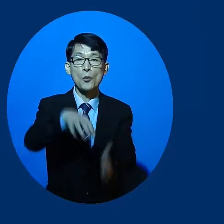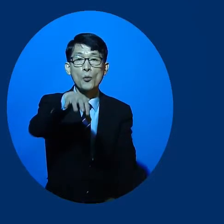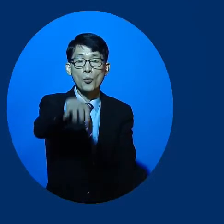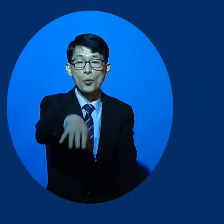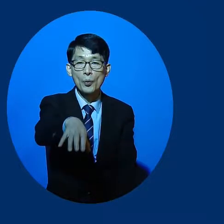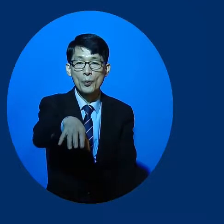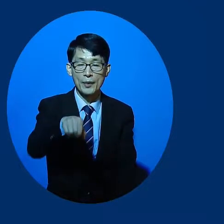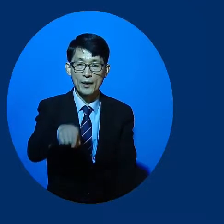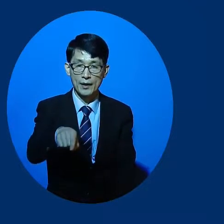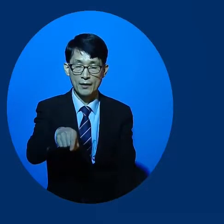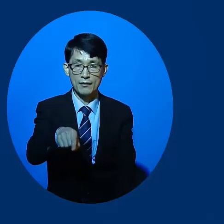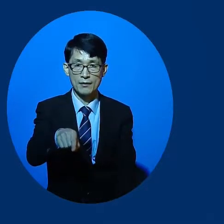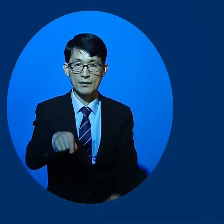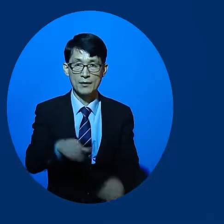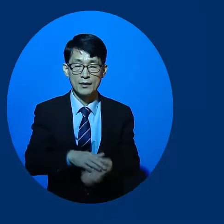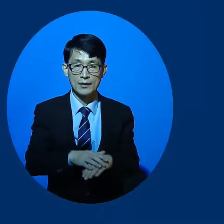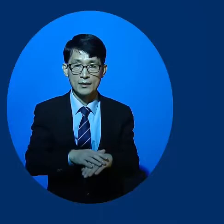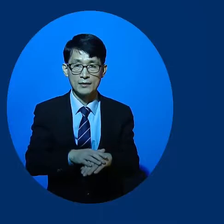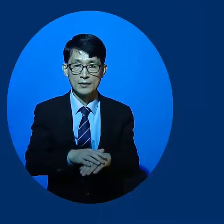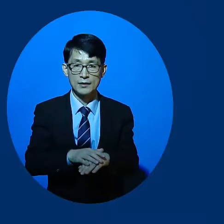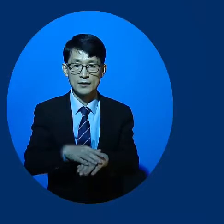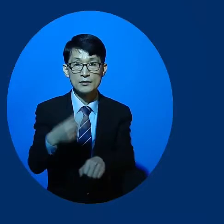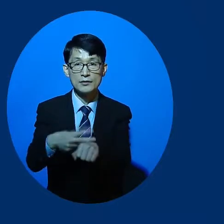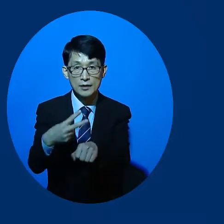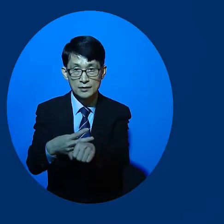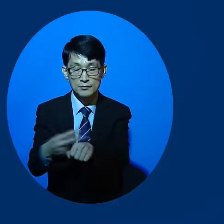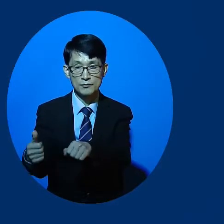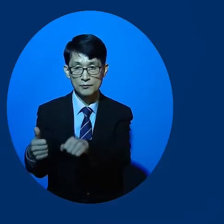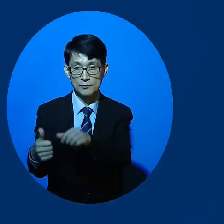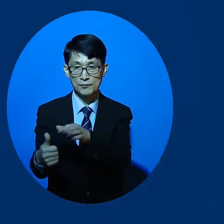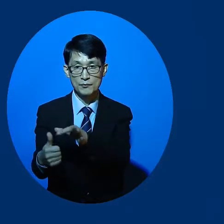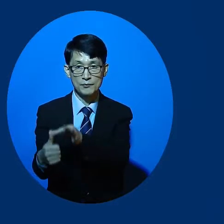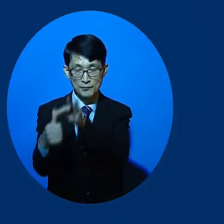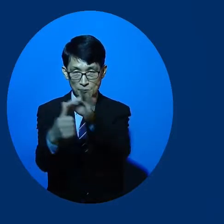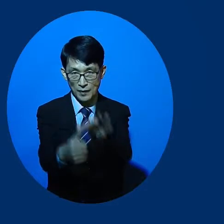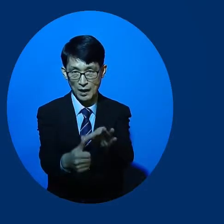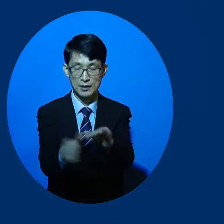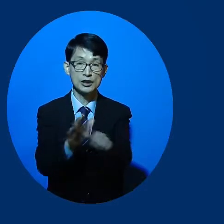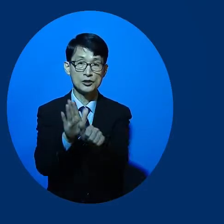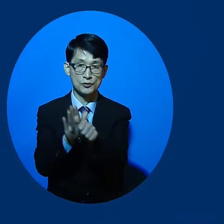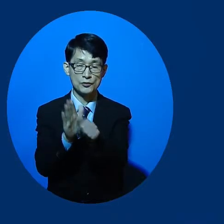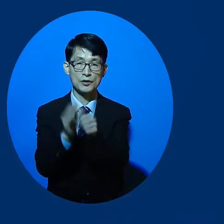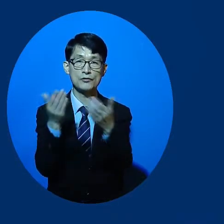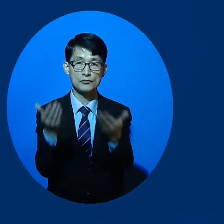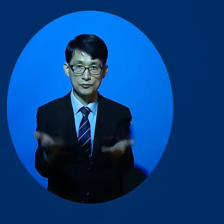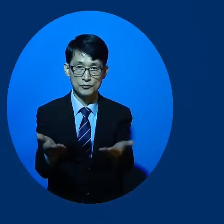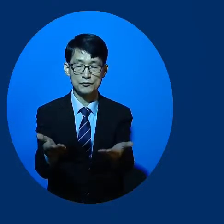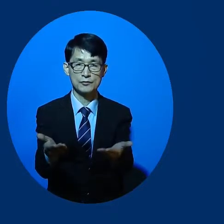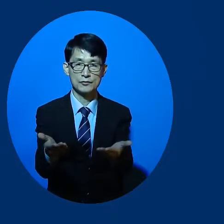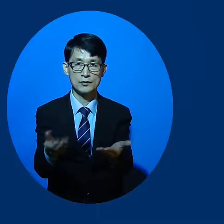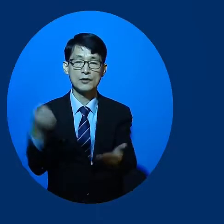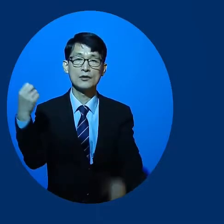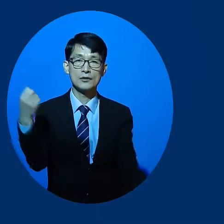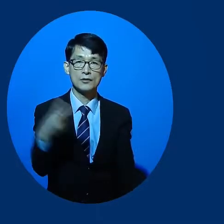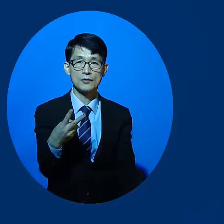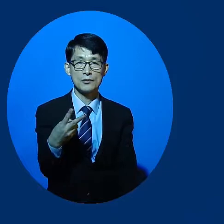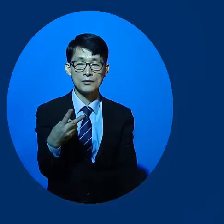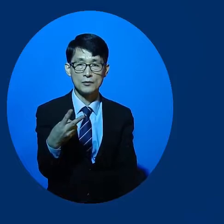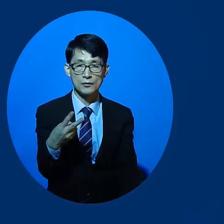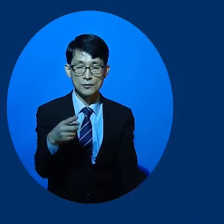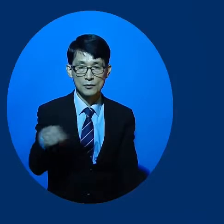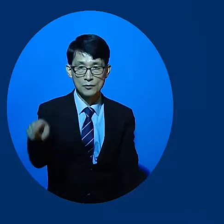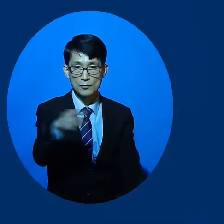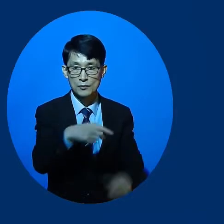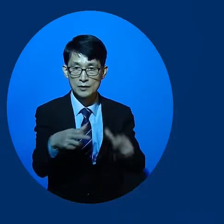방식으로 투입되고 지원되었을 때 국민적 문화 수준의 단계적 도약을 이룰 수